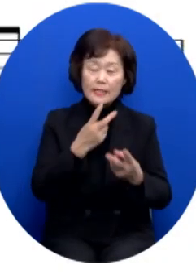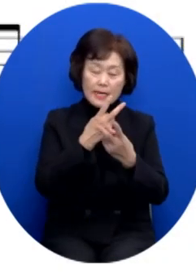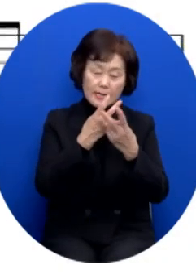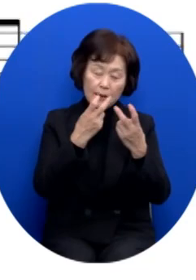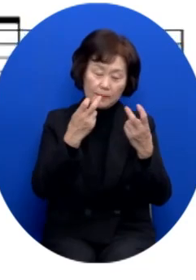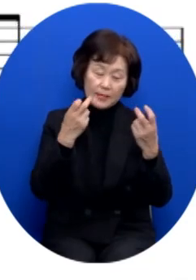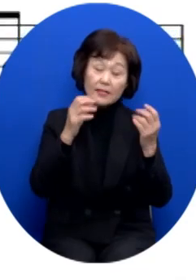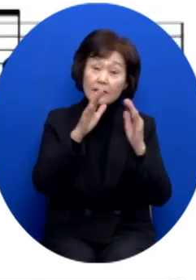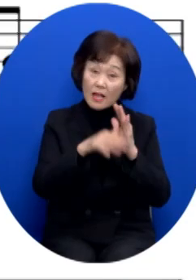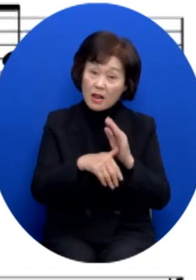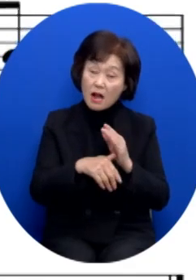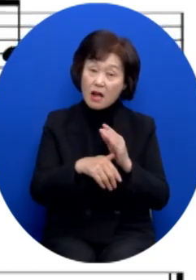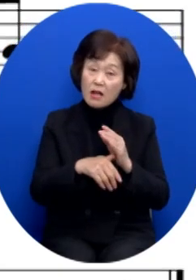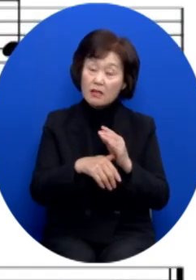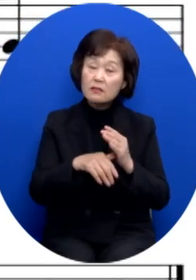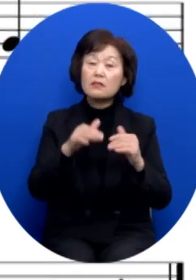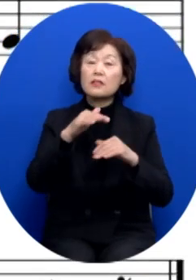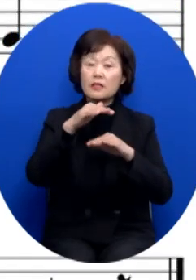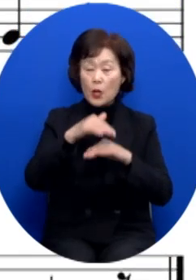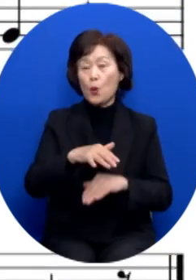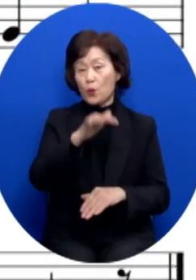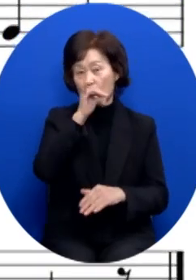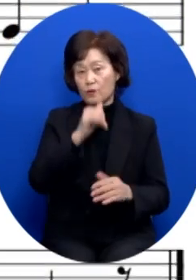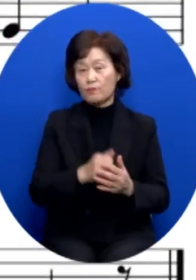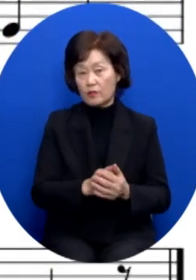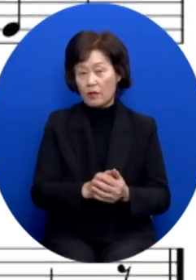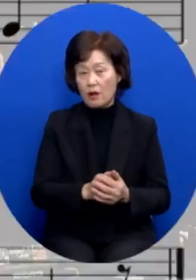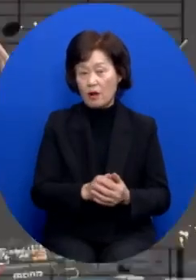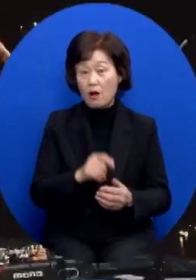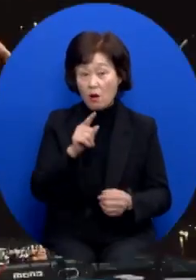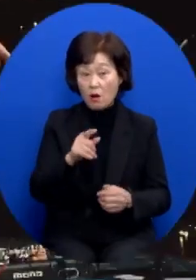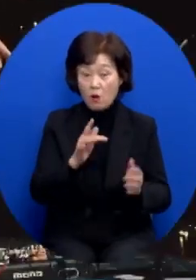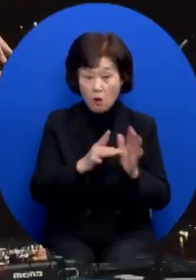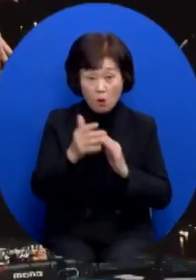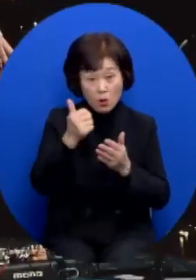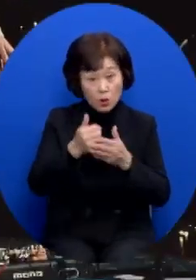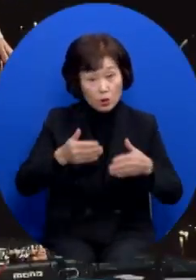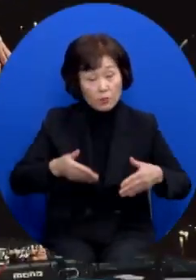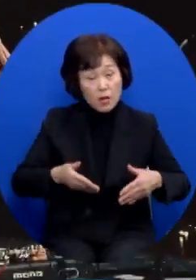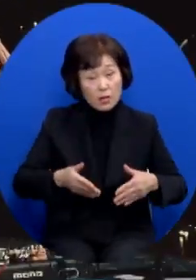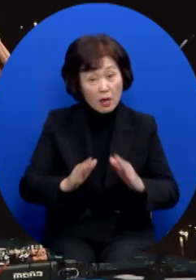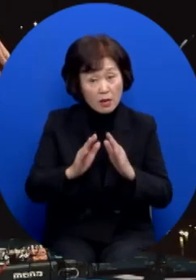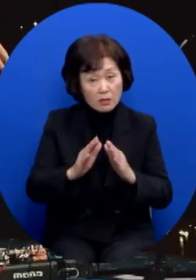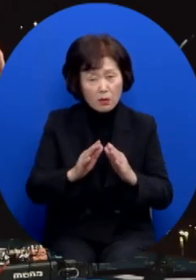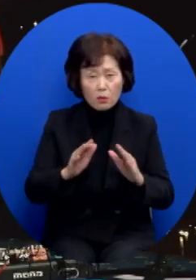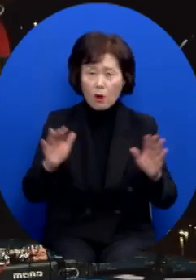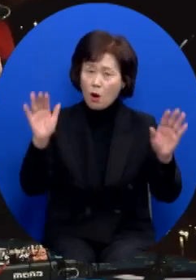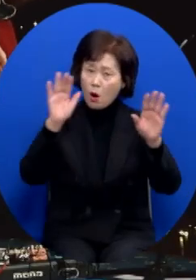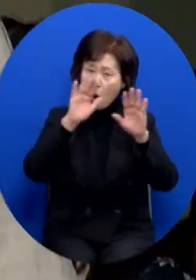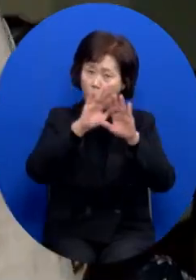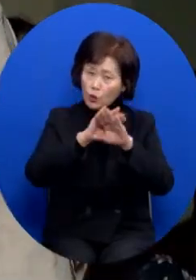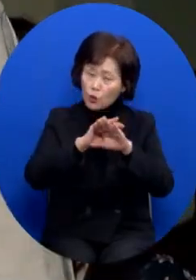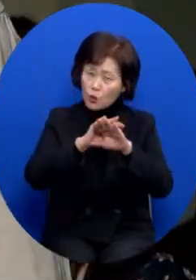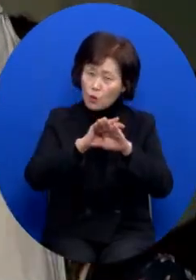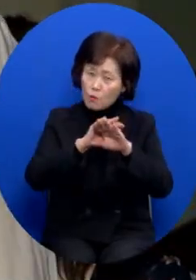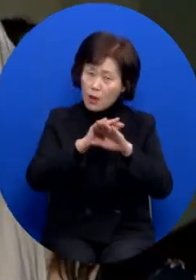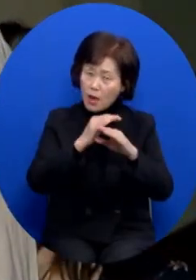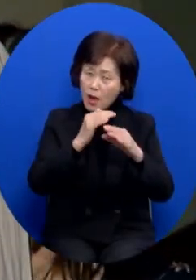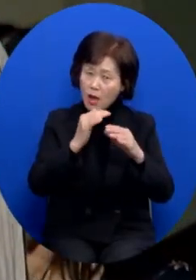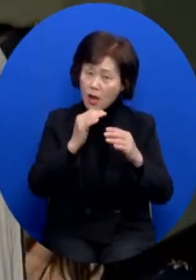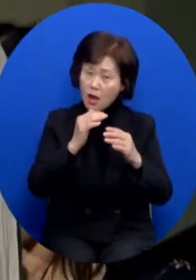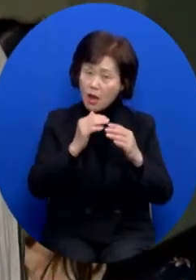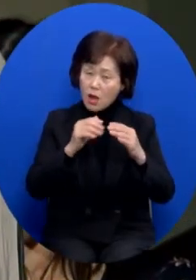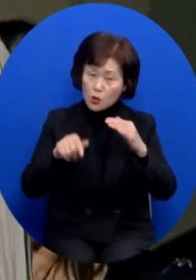네. 이 그럼에도 이 소장이 지적한 부분인 예수님의 탄생을 어둠에 묻혔다 이렇게 한